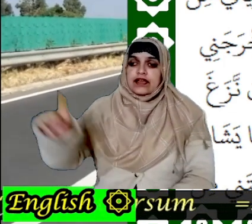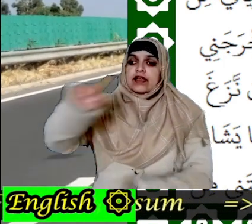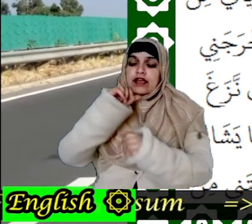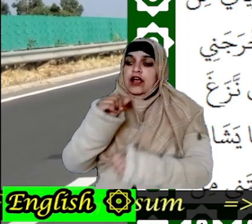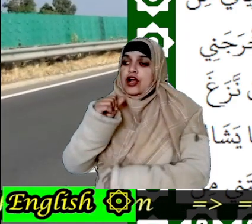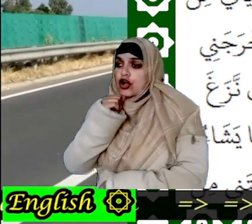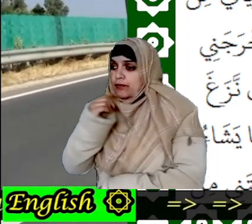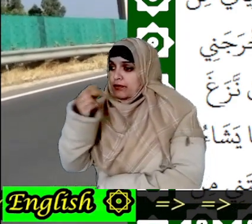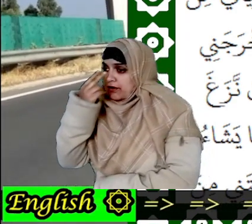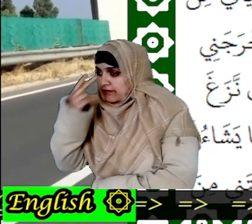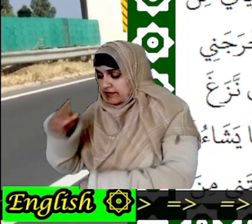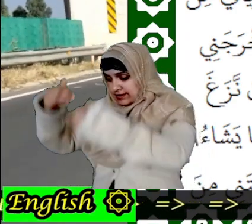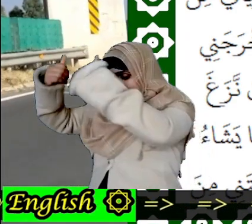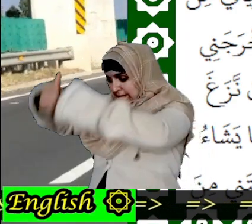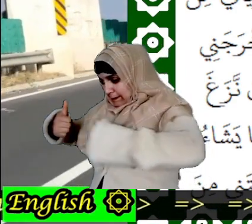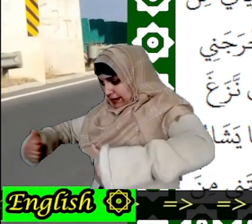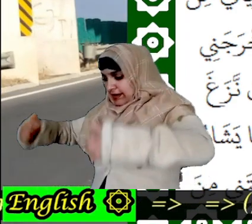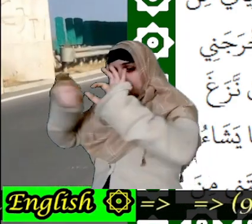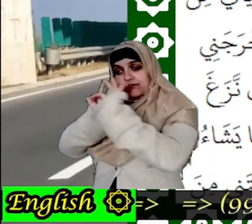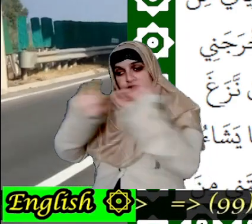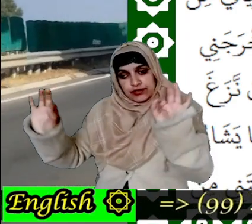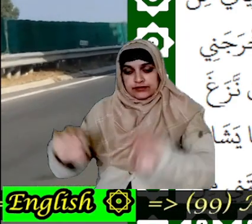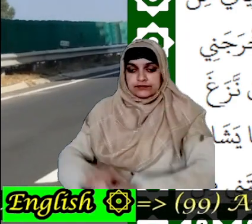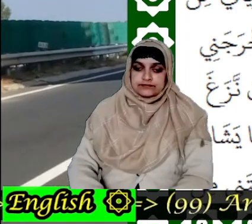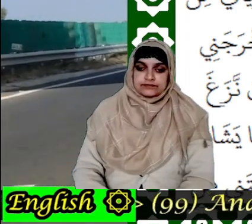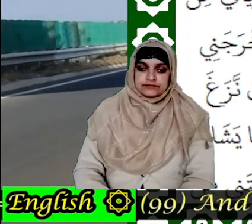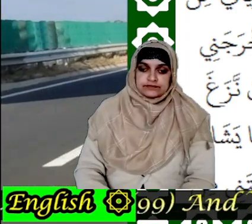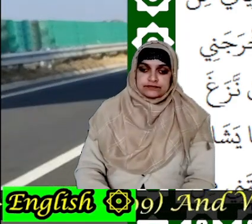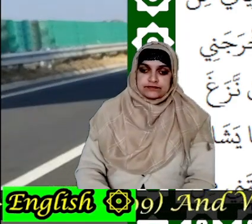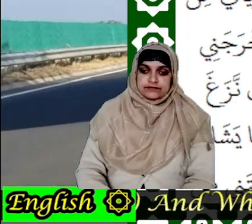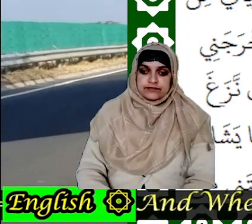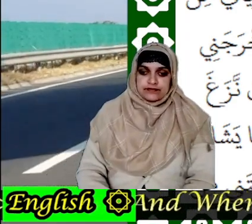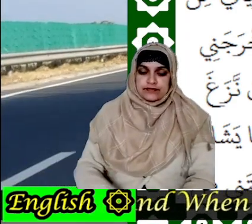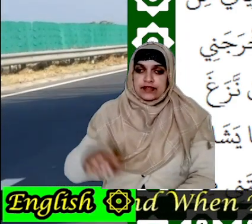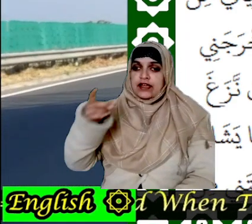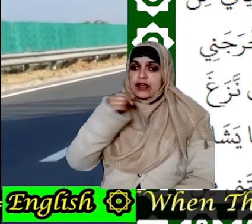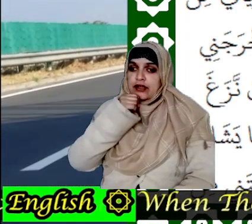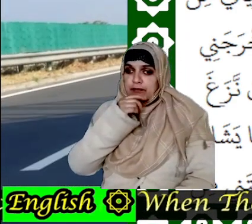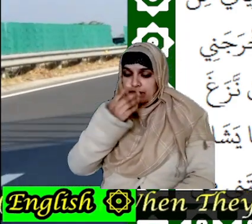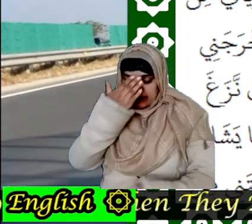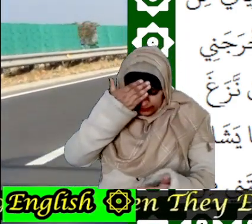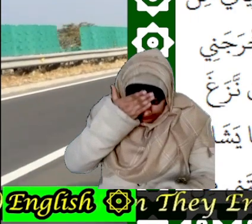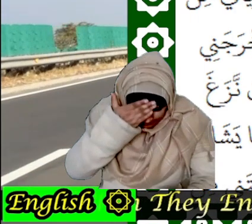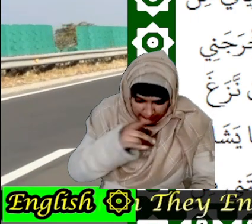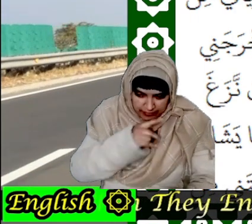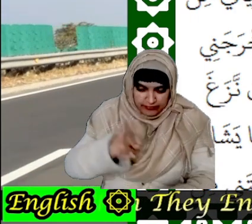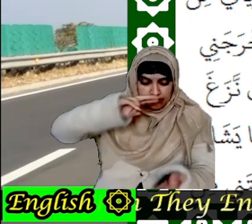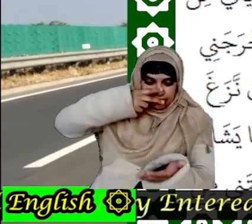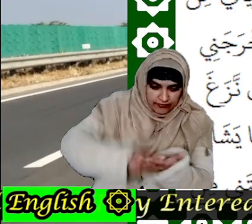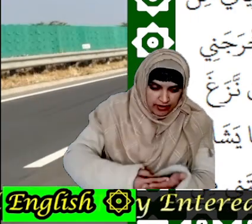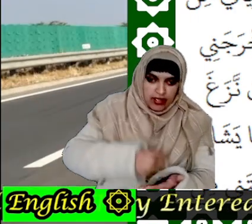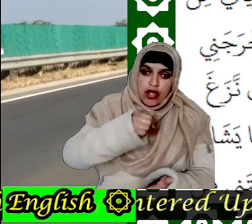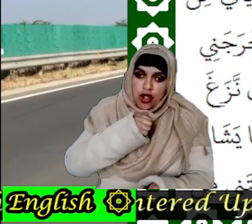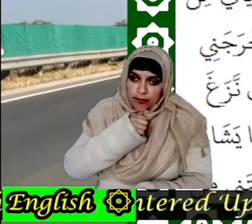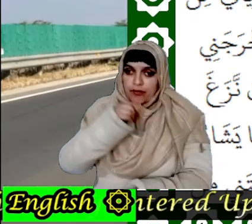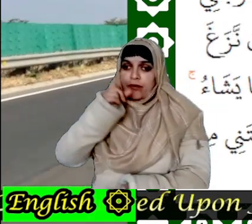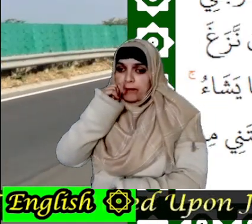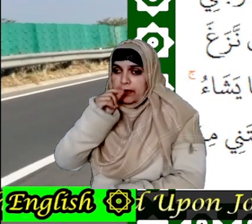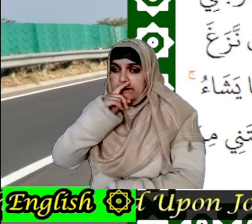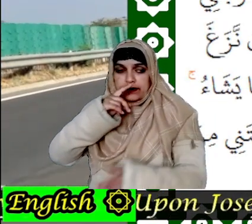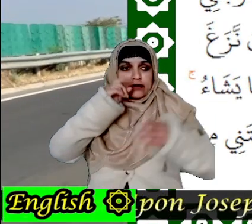وجاء بكم من البدو من بعد أن نزغ الشيطان بيني وبين